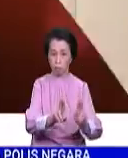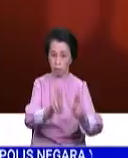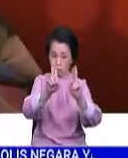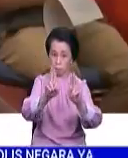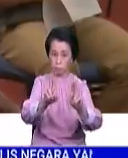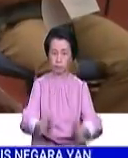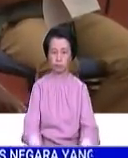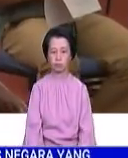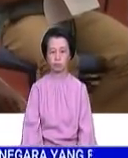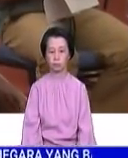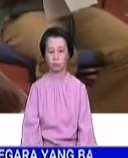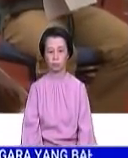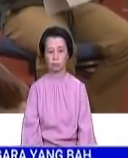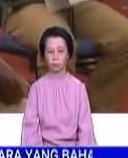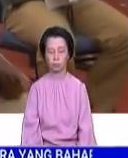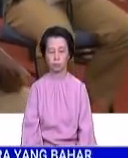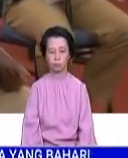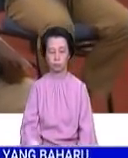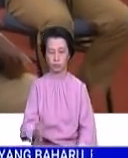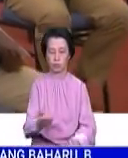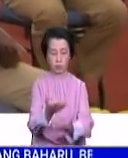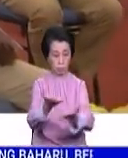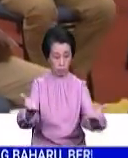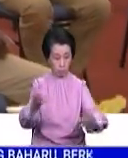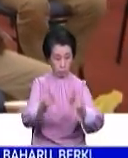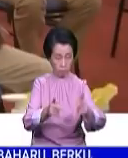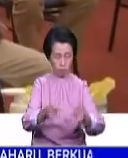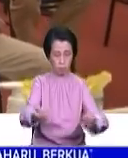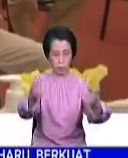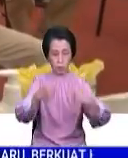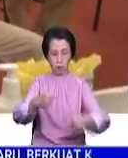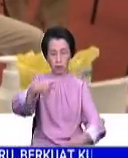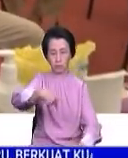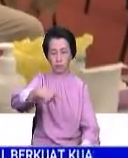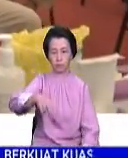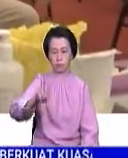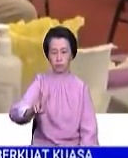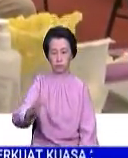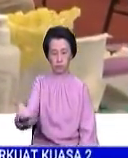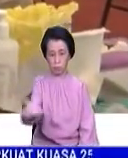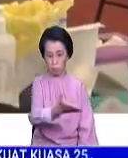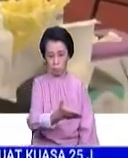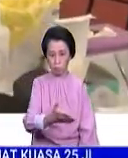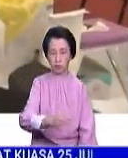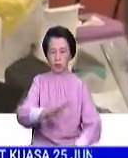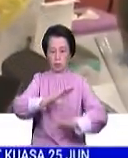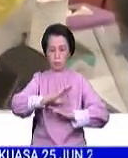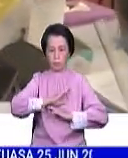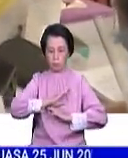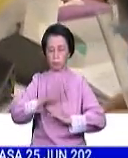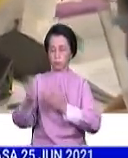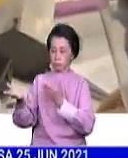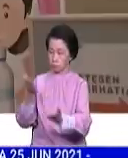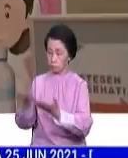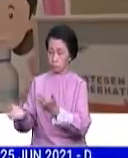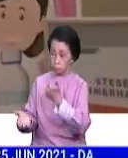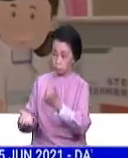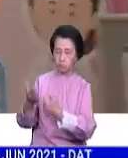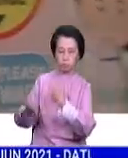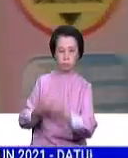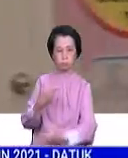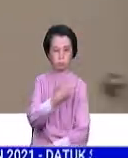divaksin. Dalam pada itu, orang ramai yang hadir ke PPV berkenaan berpuas hati dengan perkhidmatan semasa